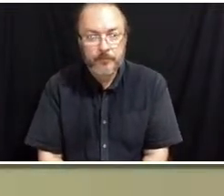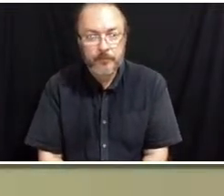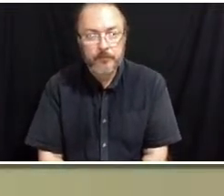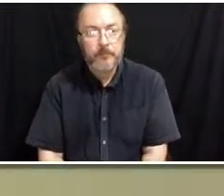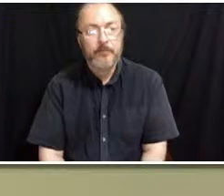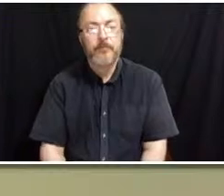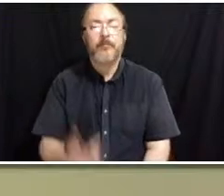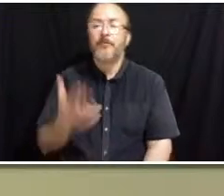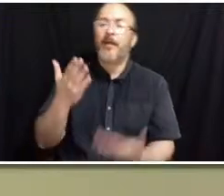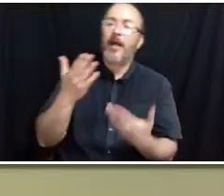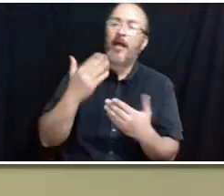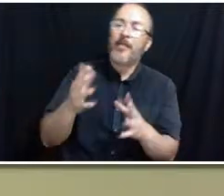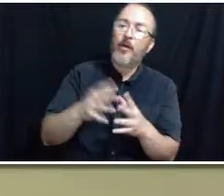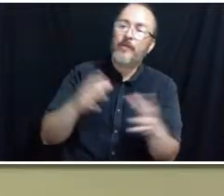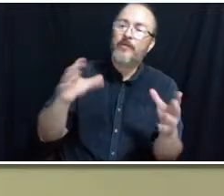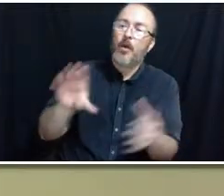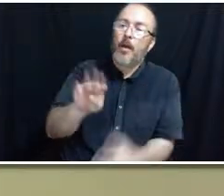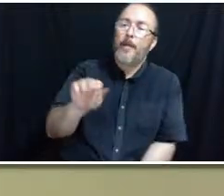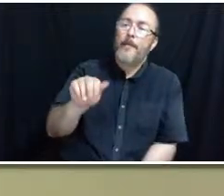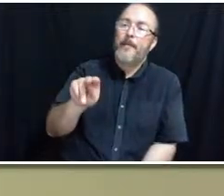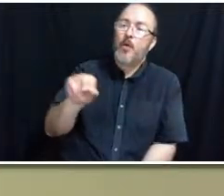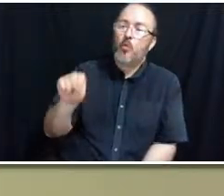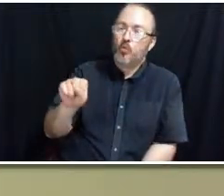Je remercie beaucoup Manos.